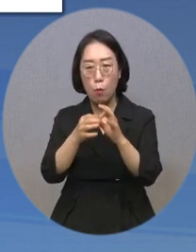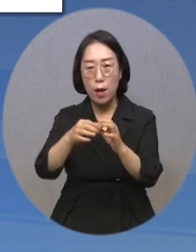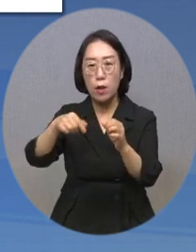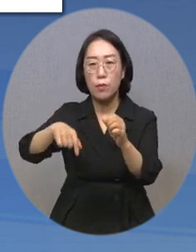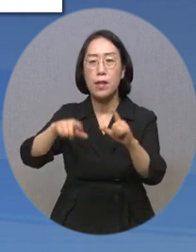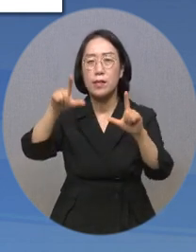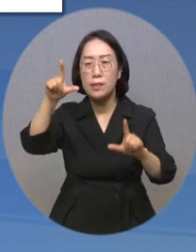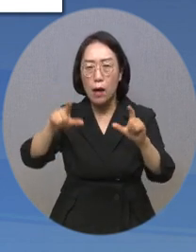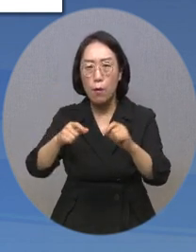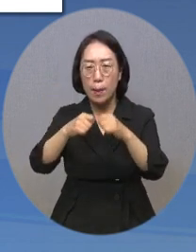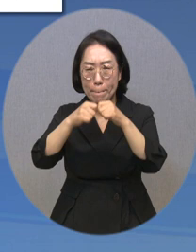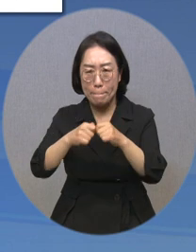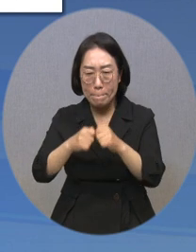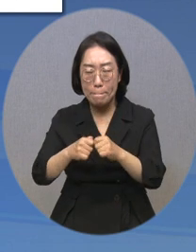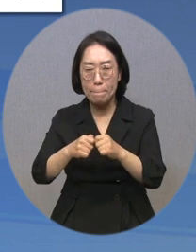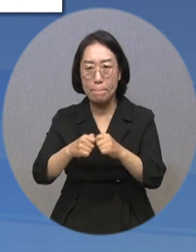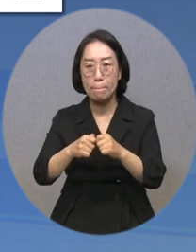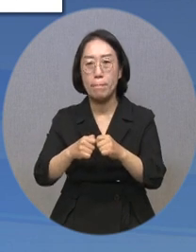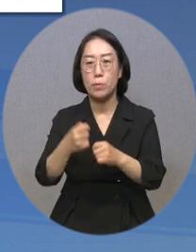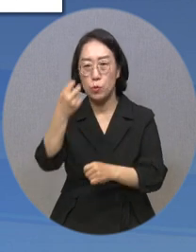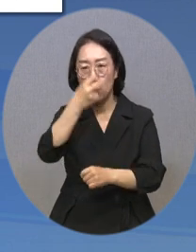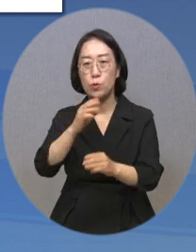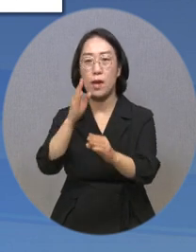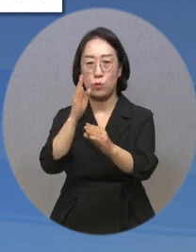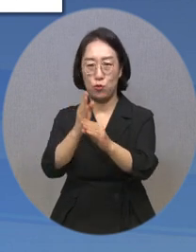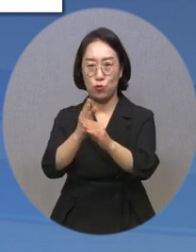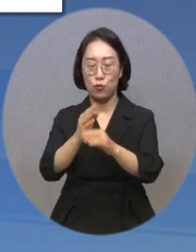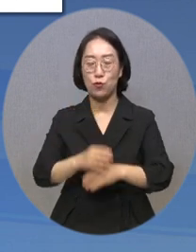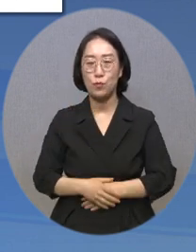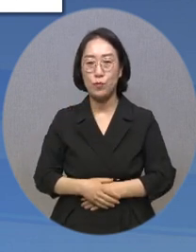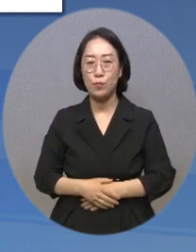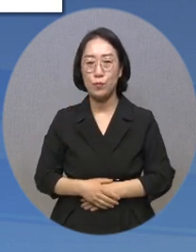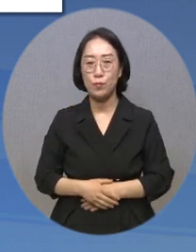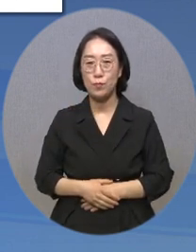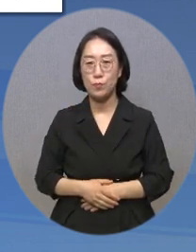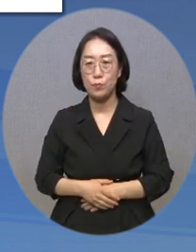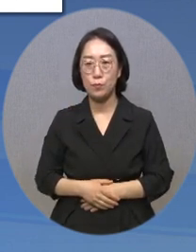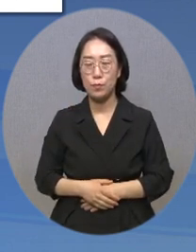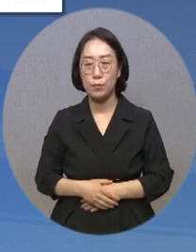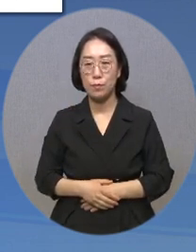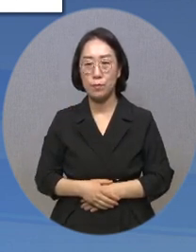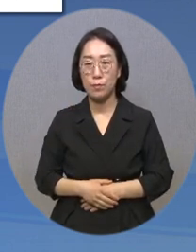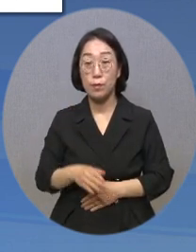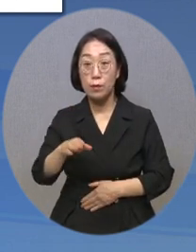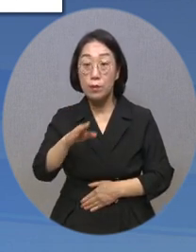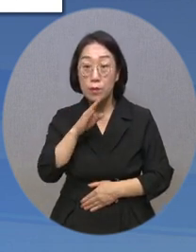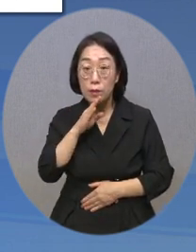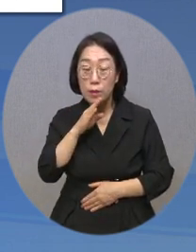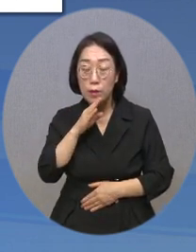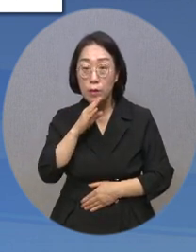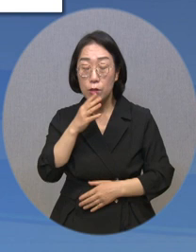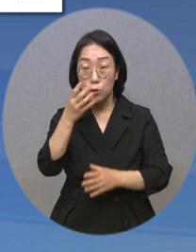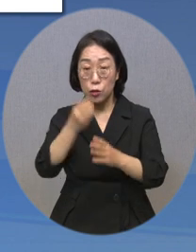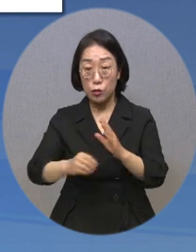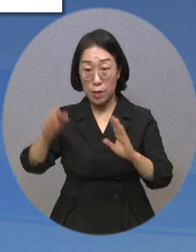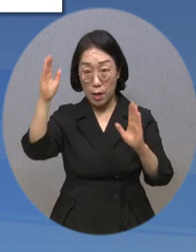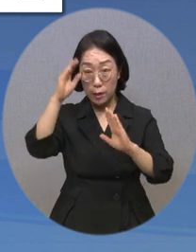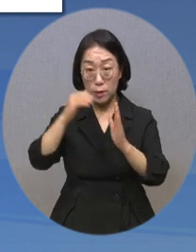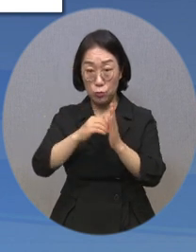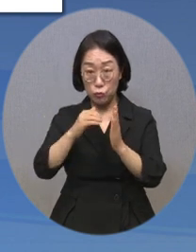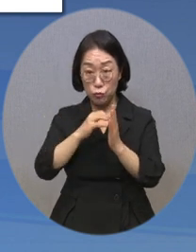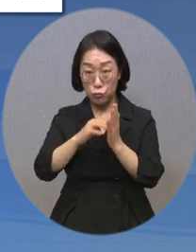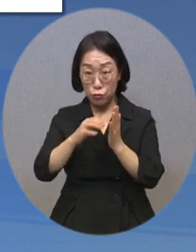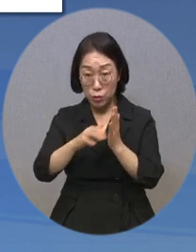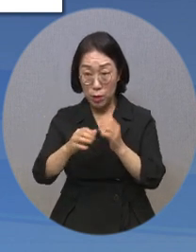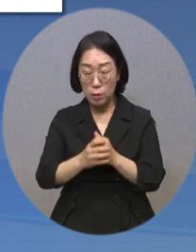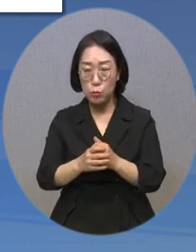등을 파악하기로 했다고 지난달 13일 밝혔습니다. 반면에 같은 기간 전체 학생 수는